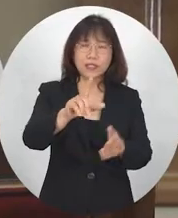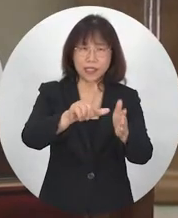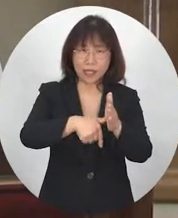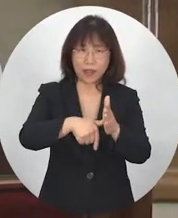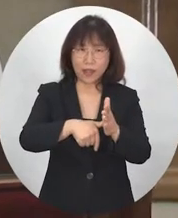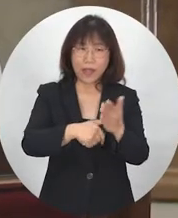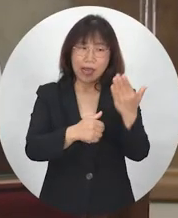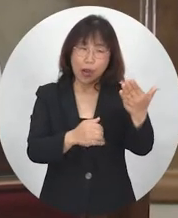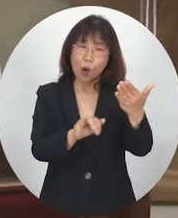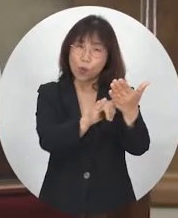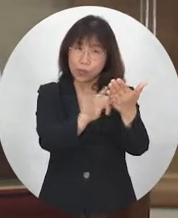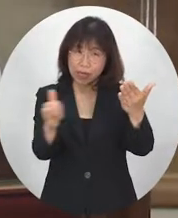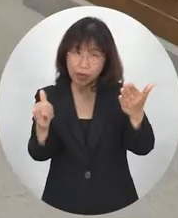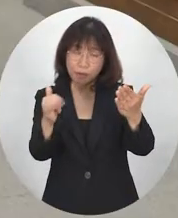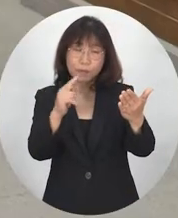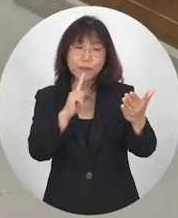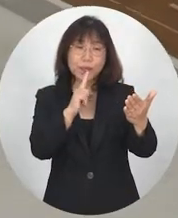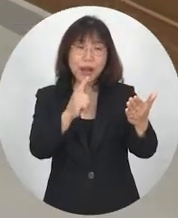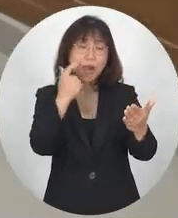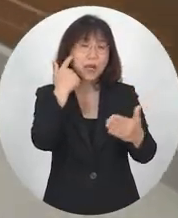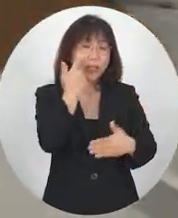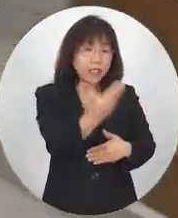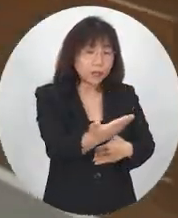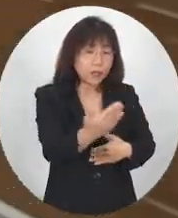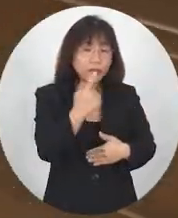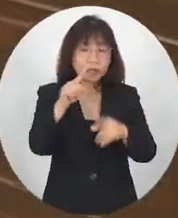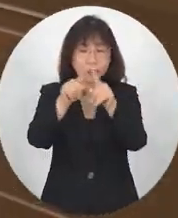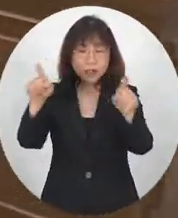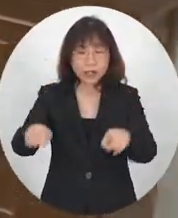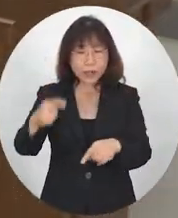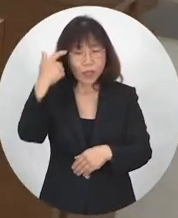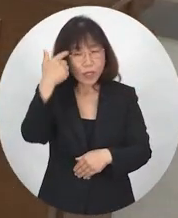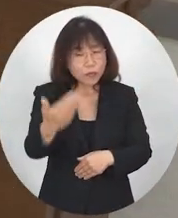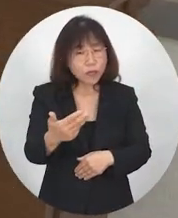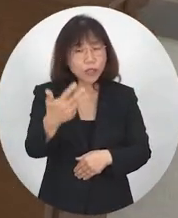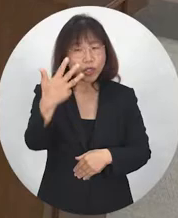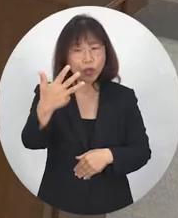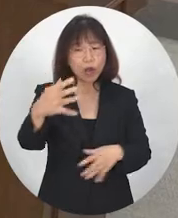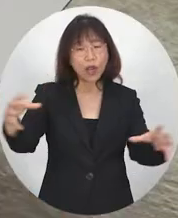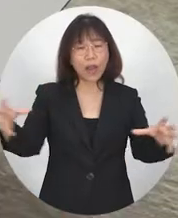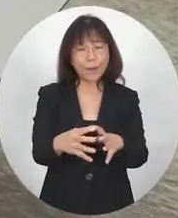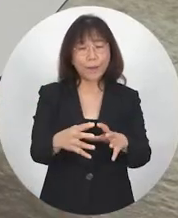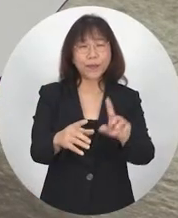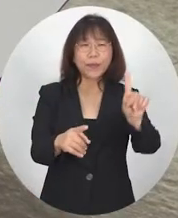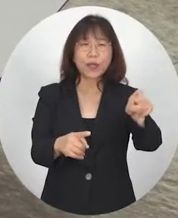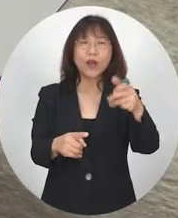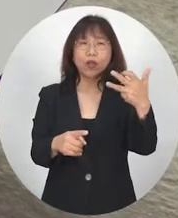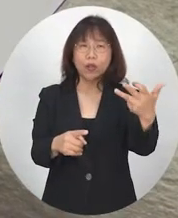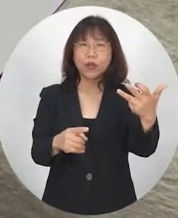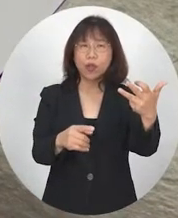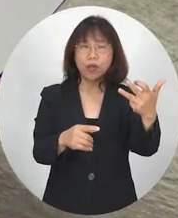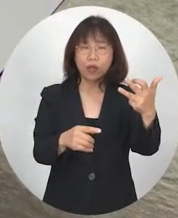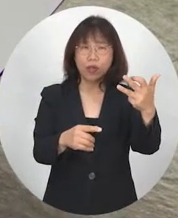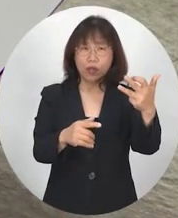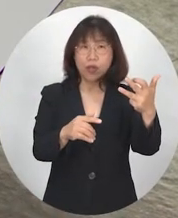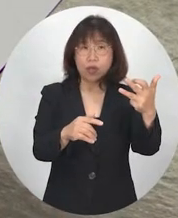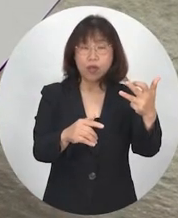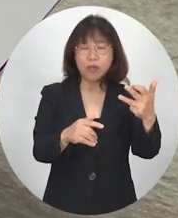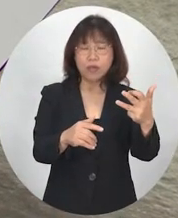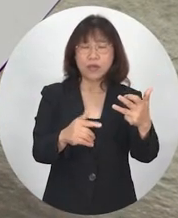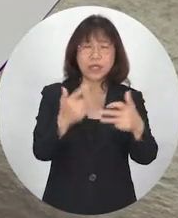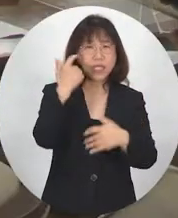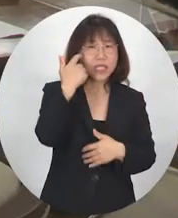갖고 모두 9명의 의원이 구두질문 10건, 서면질문 8건 등 총 18건의